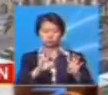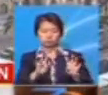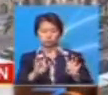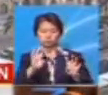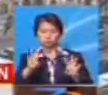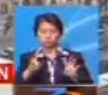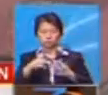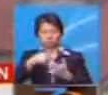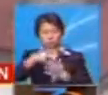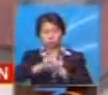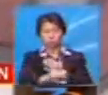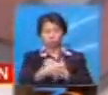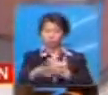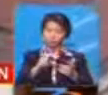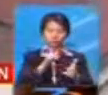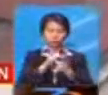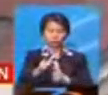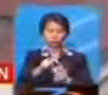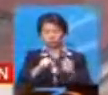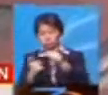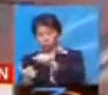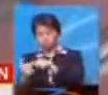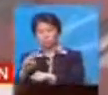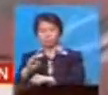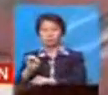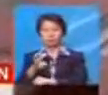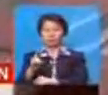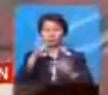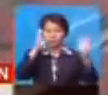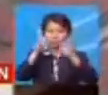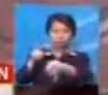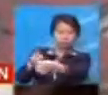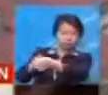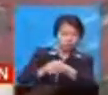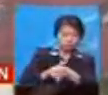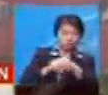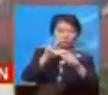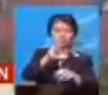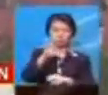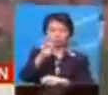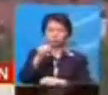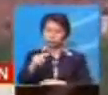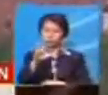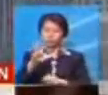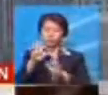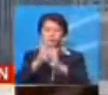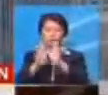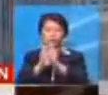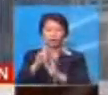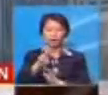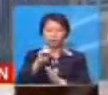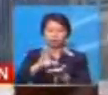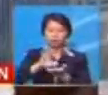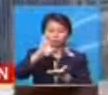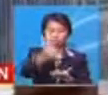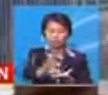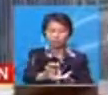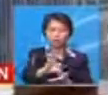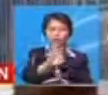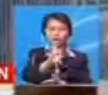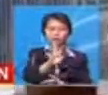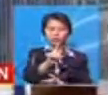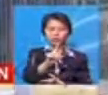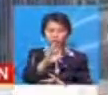4887 projek telah diluluskan oleh MAIDA. Malaysia telah menarik sejumlah RM39.5 bilion pelaburan langsung